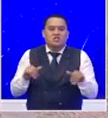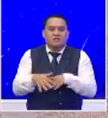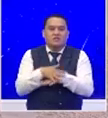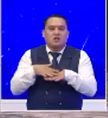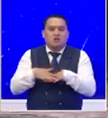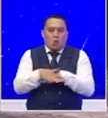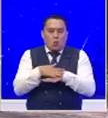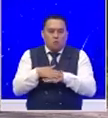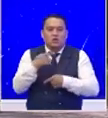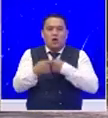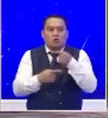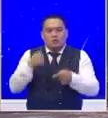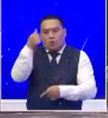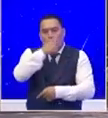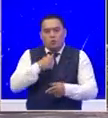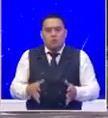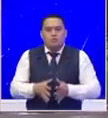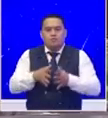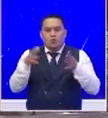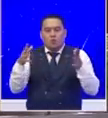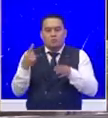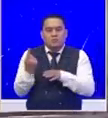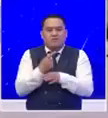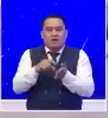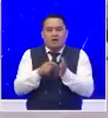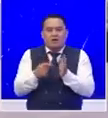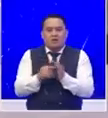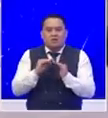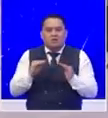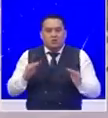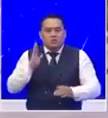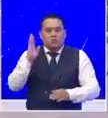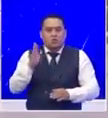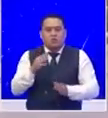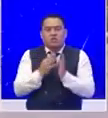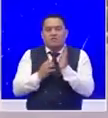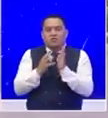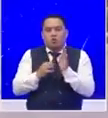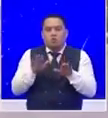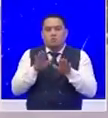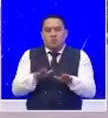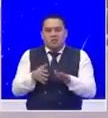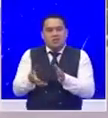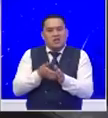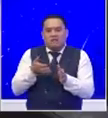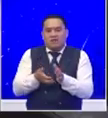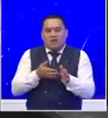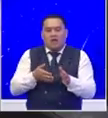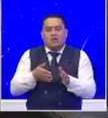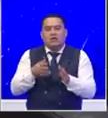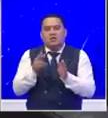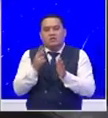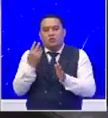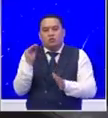В следующем учебном году ожидается большой поток первоклассников. А в школе, рассчитанной на 900 мест, в данное время уже обучаются